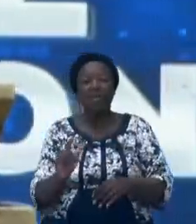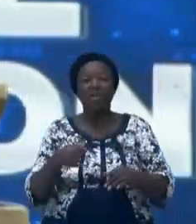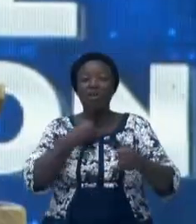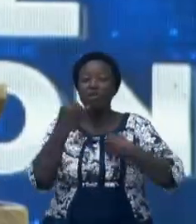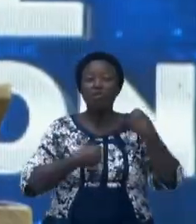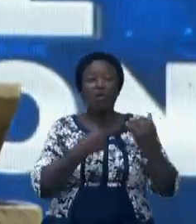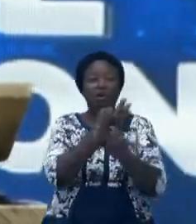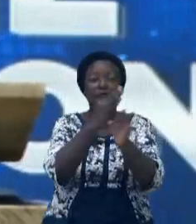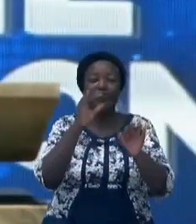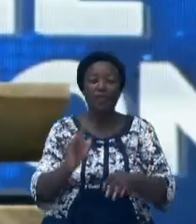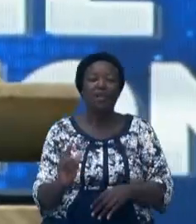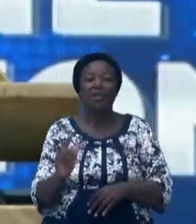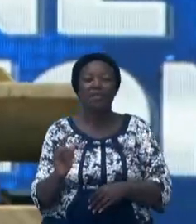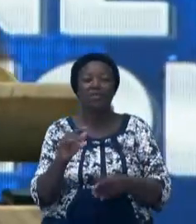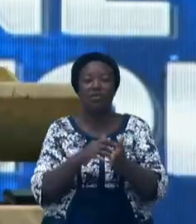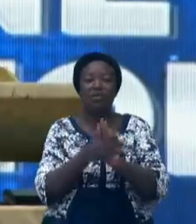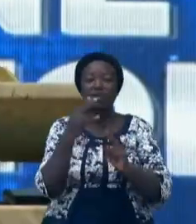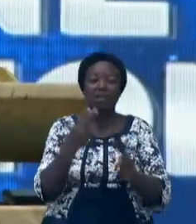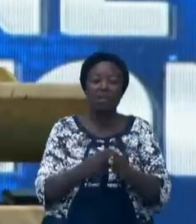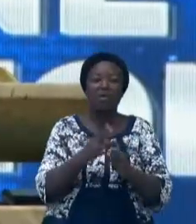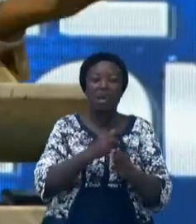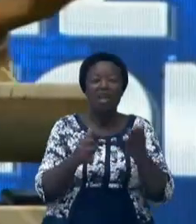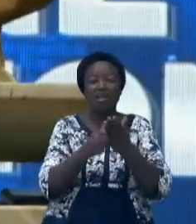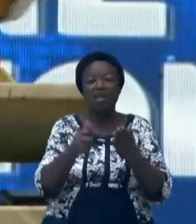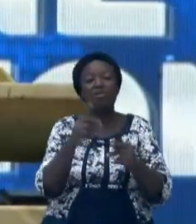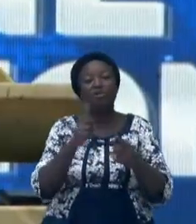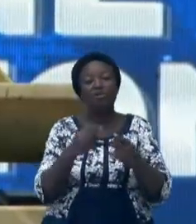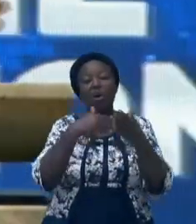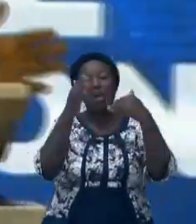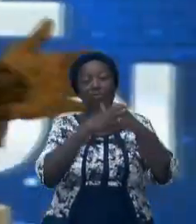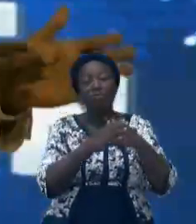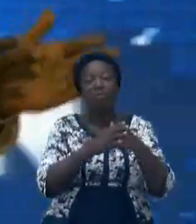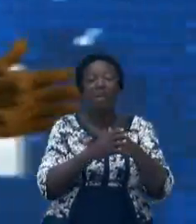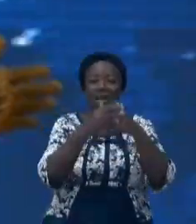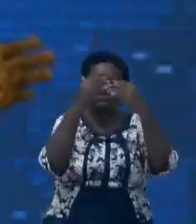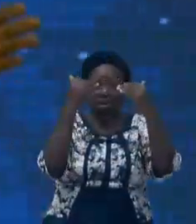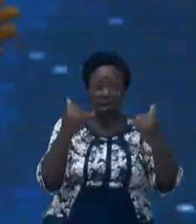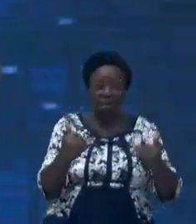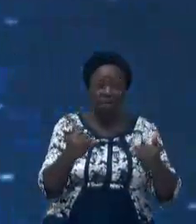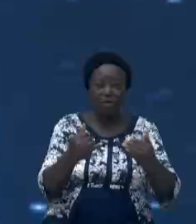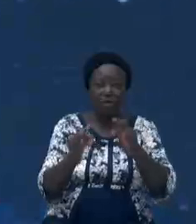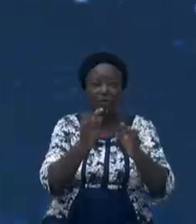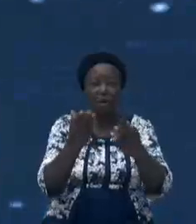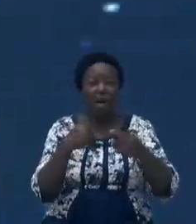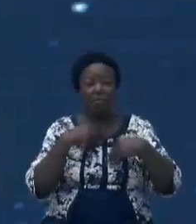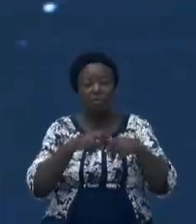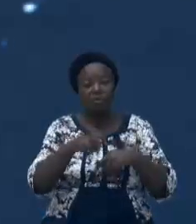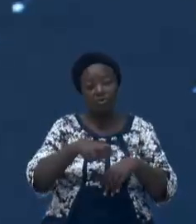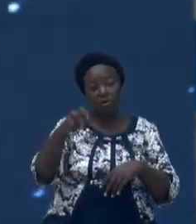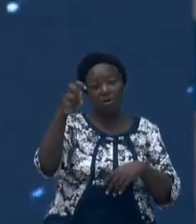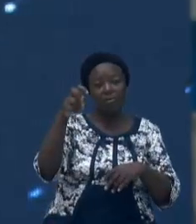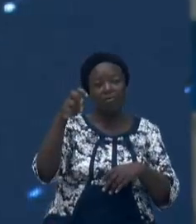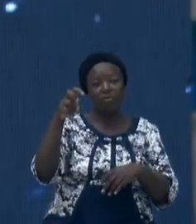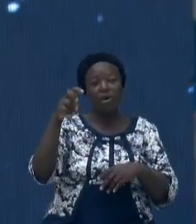délivrance gratuitement la joie gratuitement un billet pour le